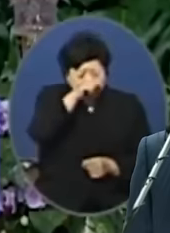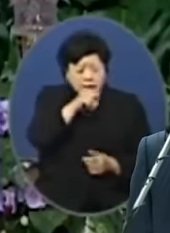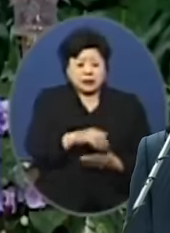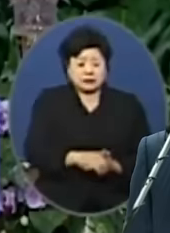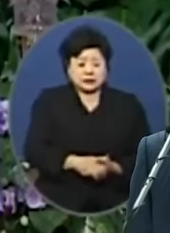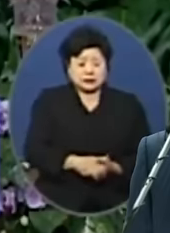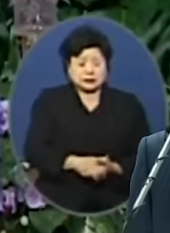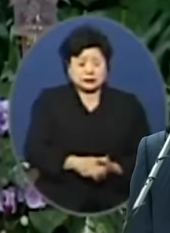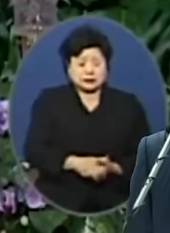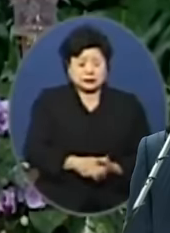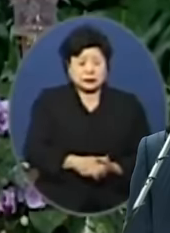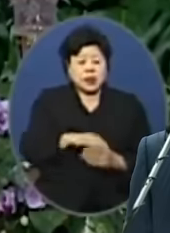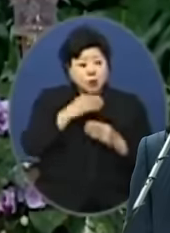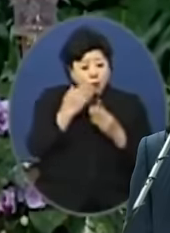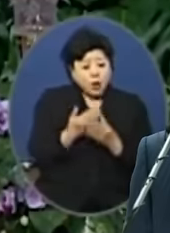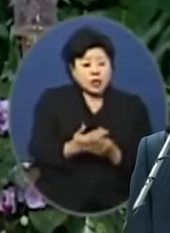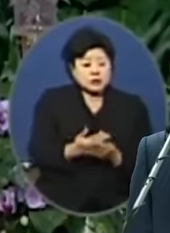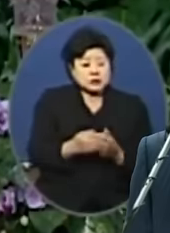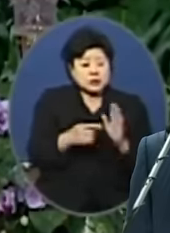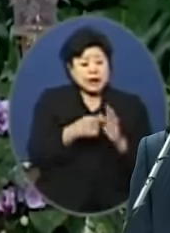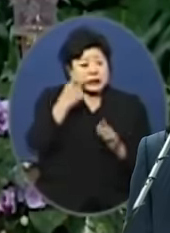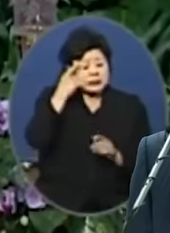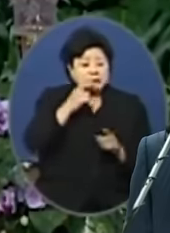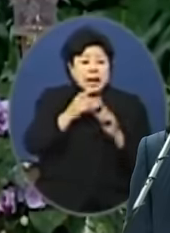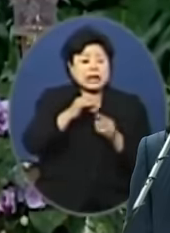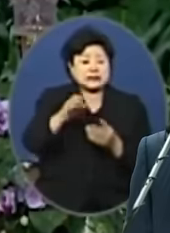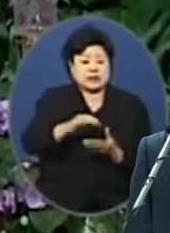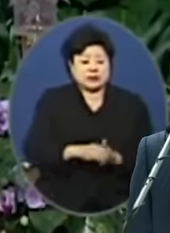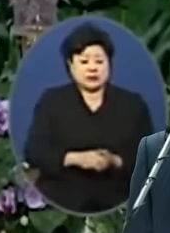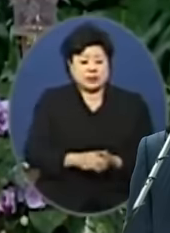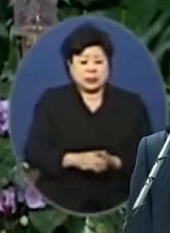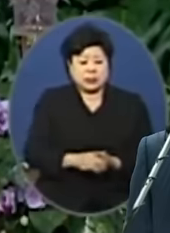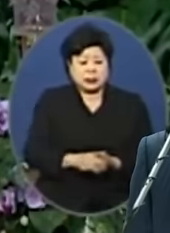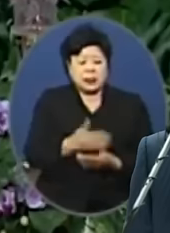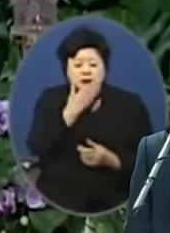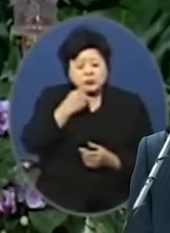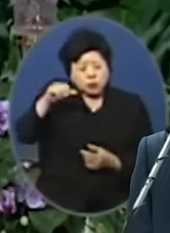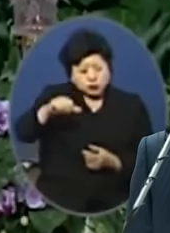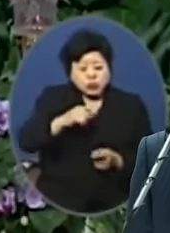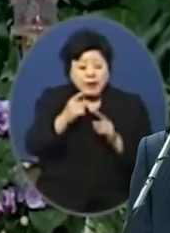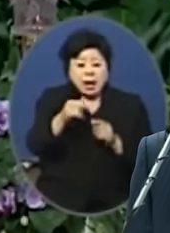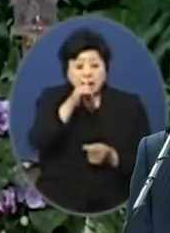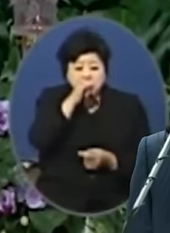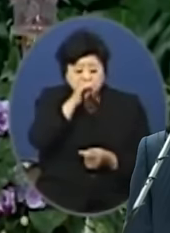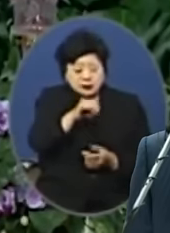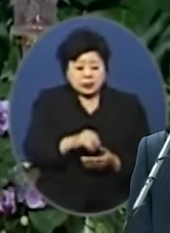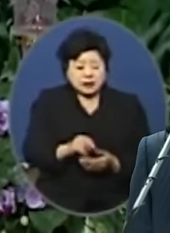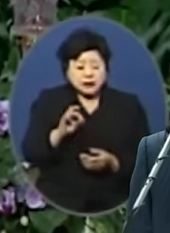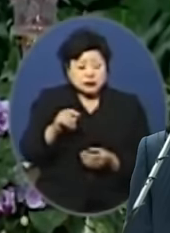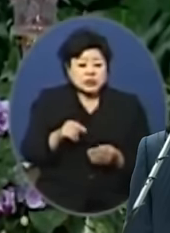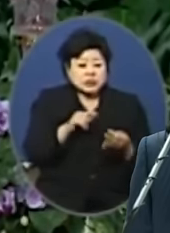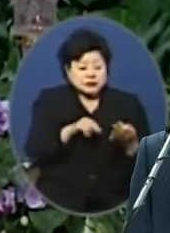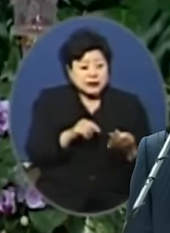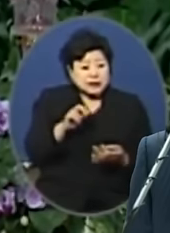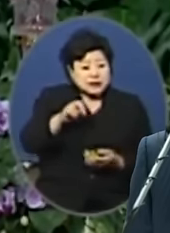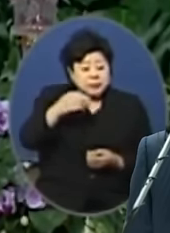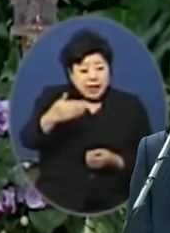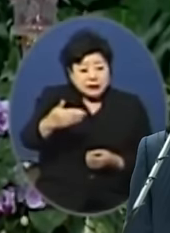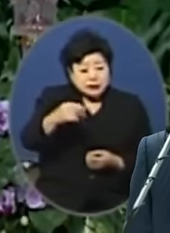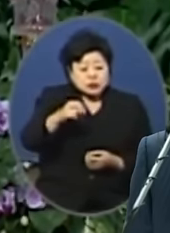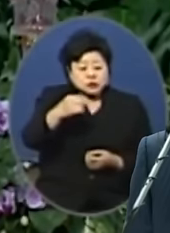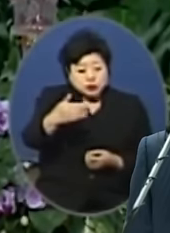낫겠다. 완전히 부정적인 말을 했습니다. 자기들에게 대한 저주의 말을 했습니다. 그러니까 민수기 14장 28절로